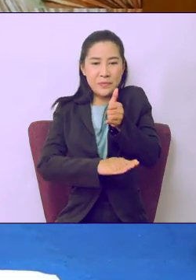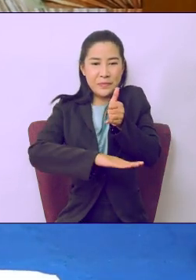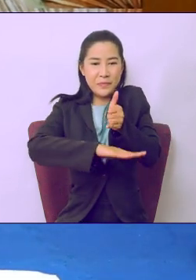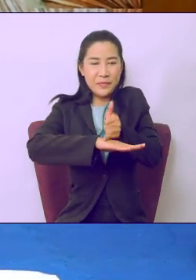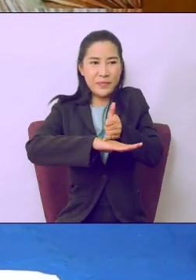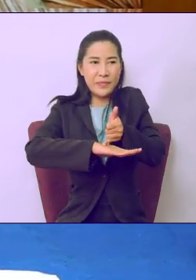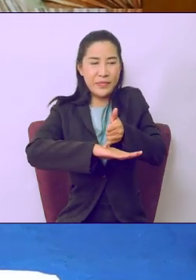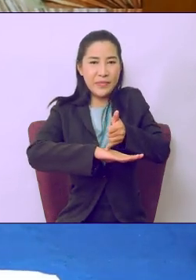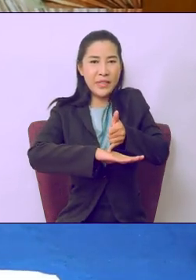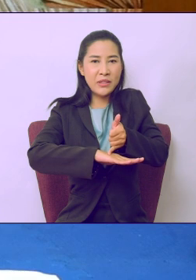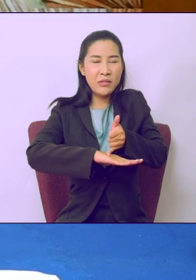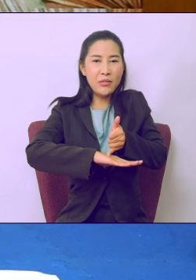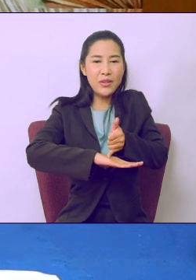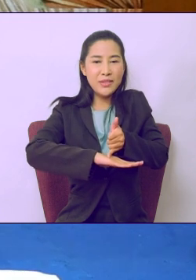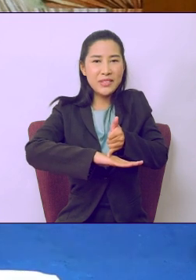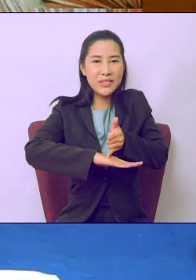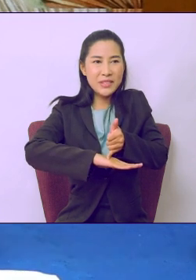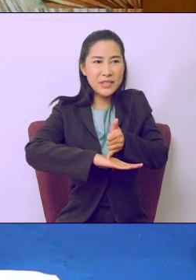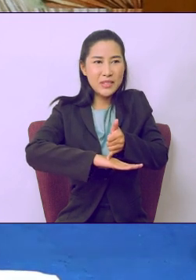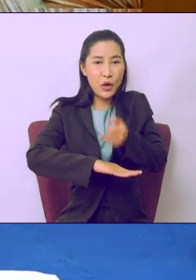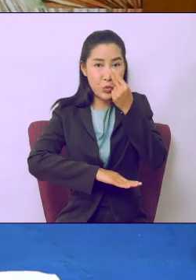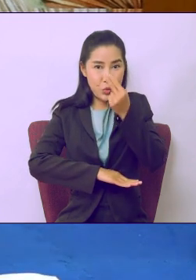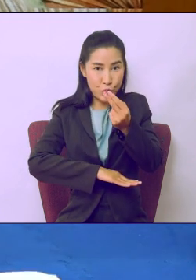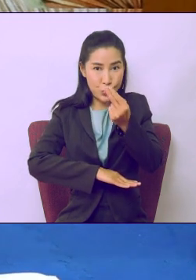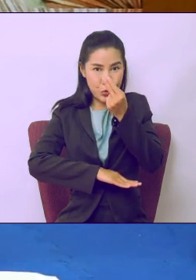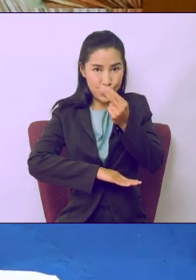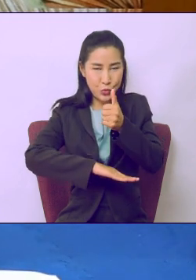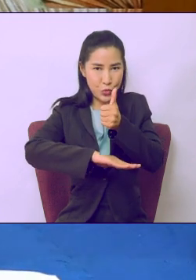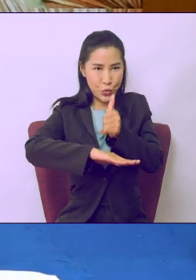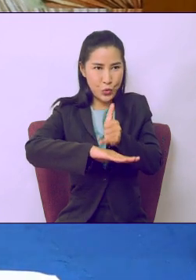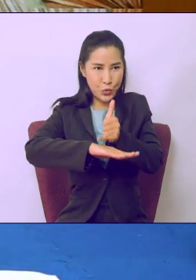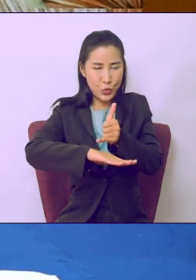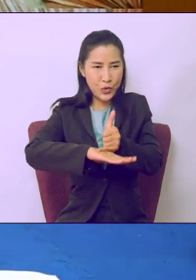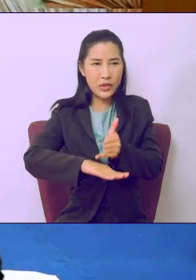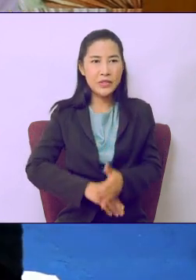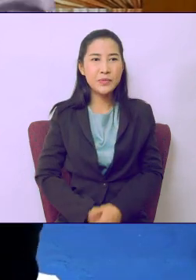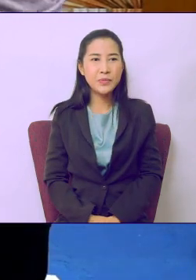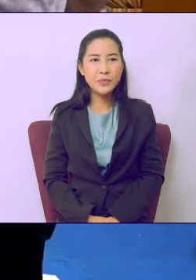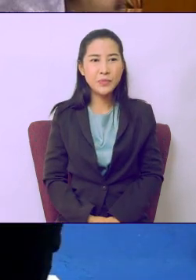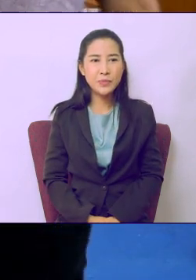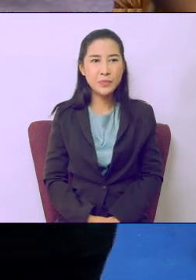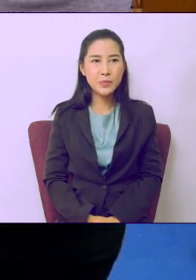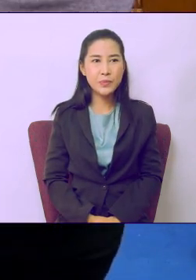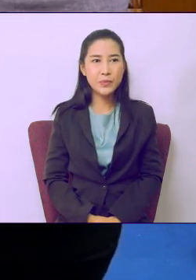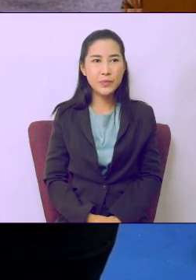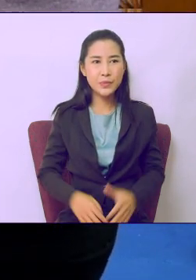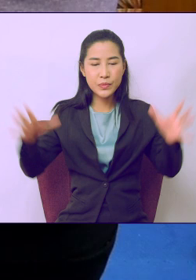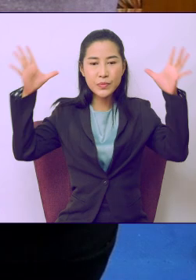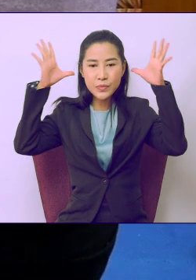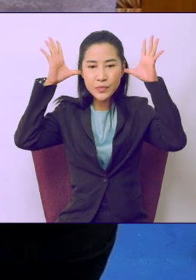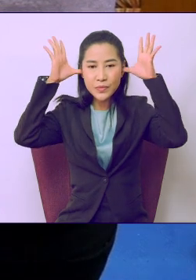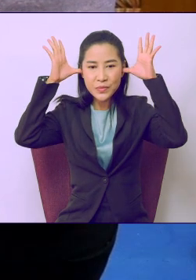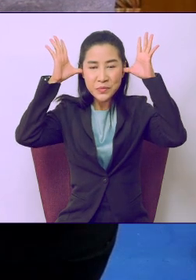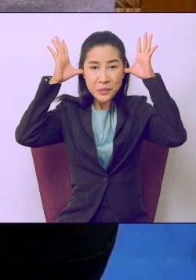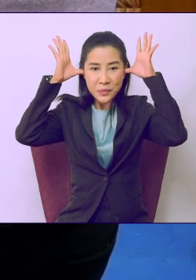พี่ก่อนอ่าวางไว้อย่างงี้อ่ะดูนะดูด้วยกันนะมองกล้องไม่มองไม่มองพี่อ่าแล้วเราค่อยๆเอามือติด